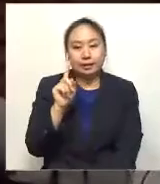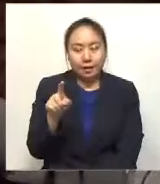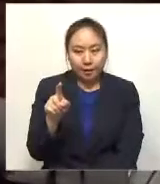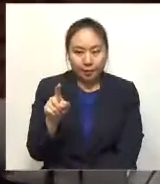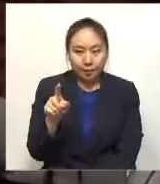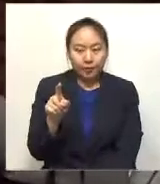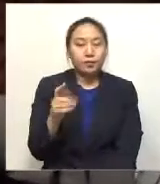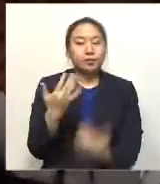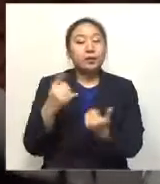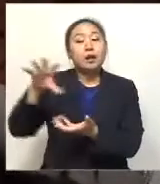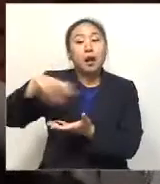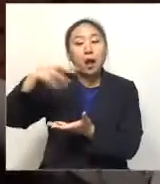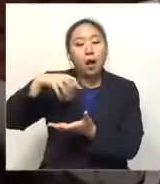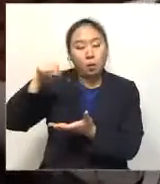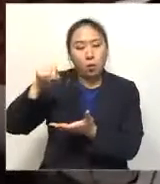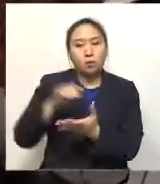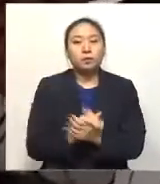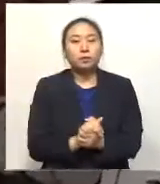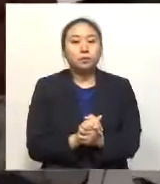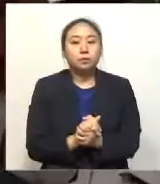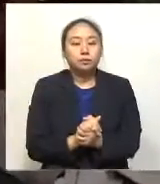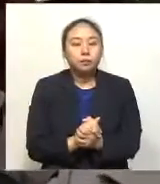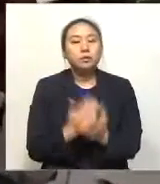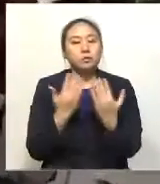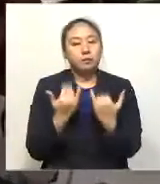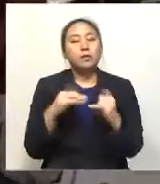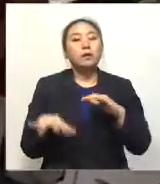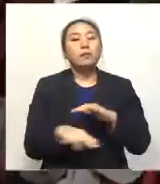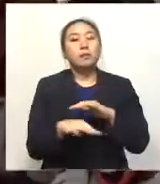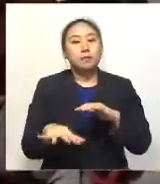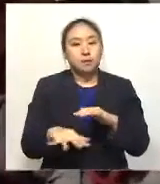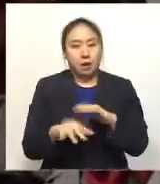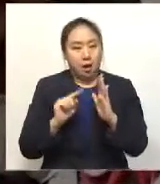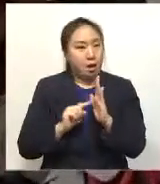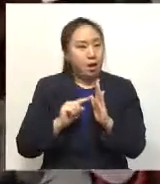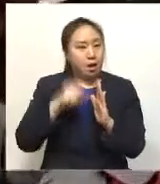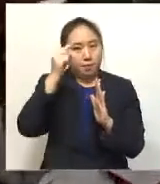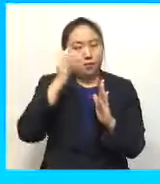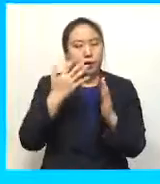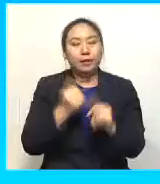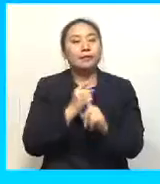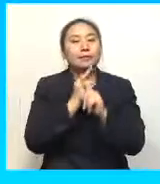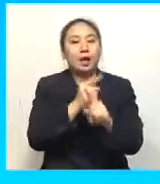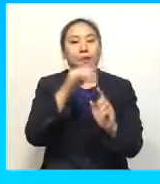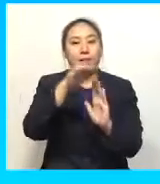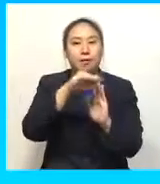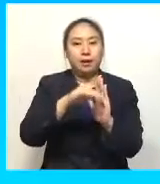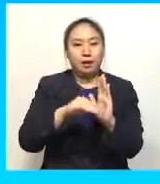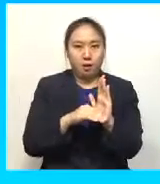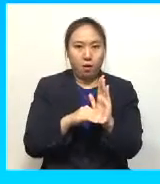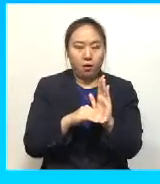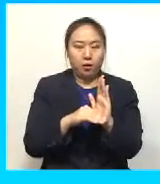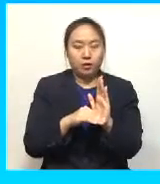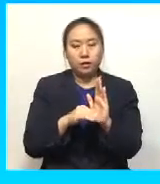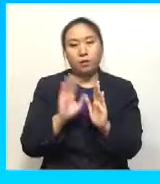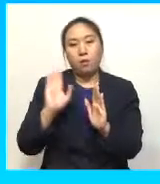ภูมิสวัสดิ์ท่านก็บอกนะคะถึงเหตุการณ์ที่เกิดขึ้นโดยบอกว่าเบื้องต้นเนี่ยก็ต้องว่ากันไปตามขั้นตอนที่ทาง